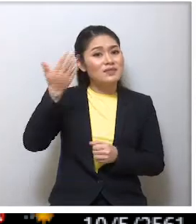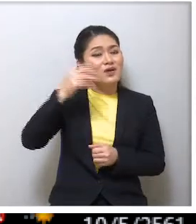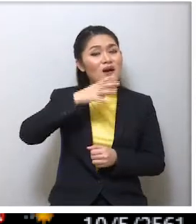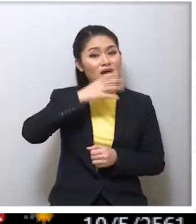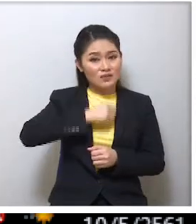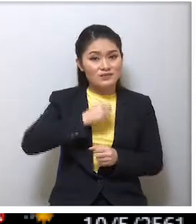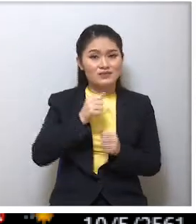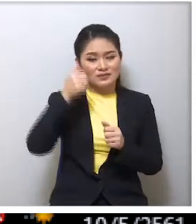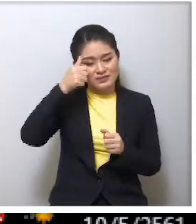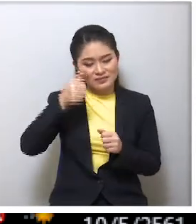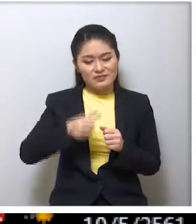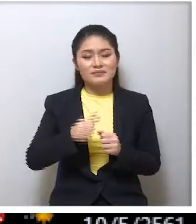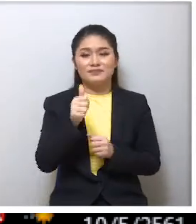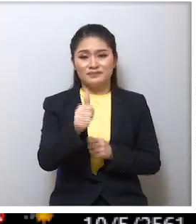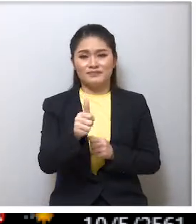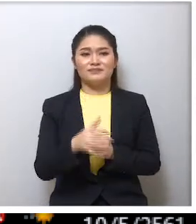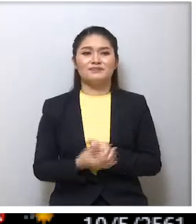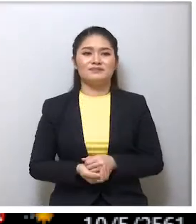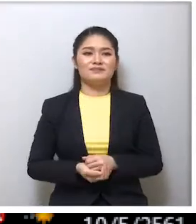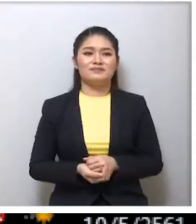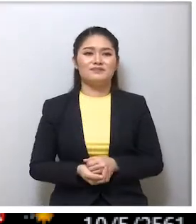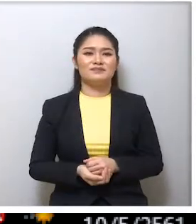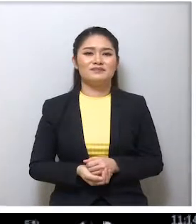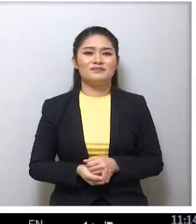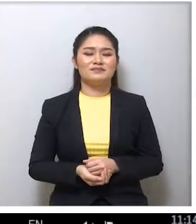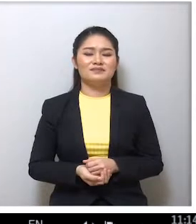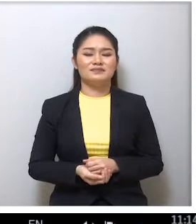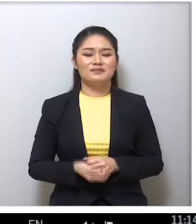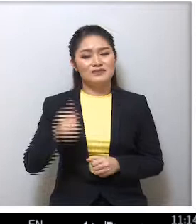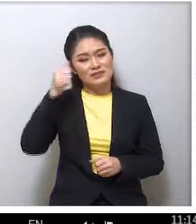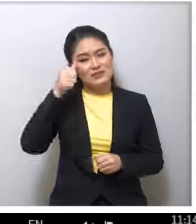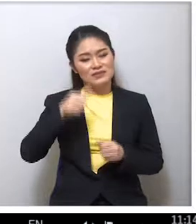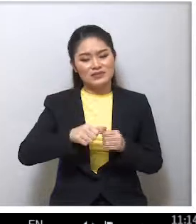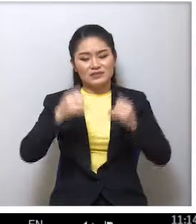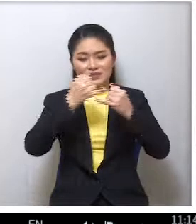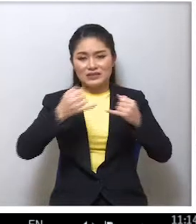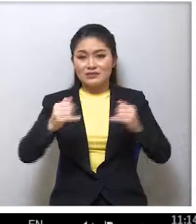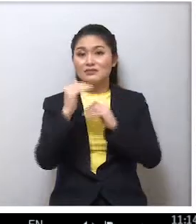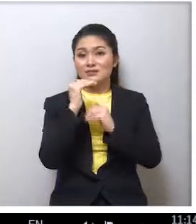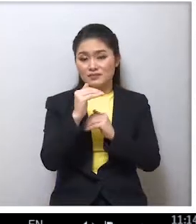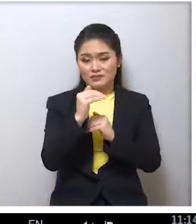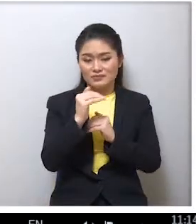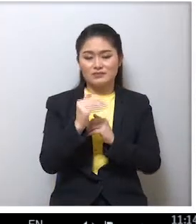ไว้อยู่นะครับจำเส้นที่เราตั้งไว้อยู่